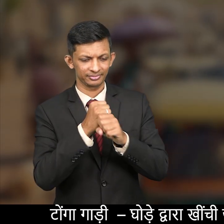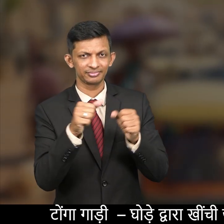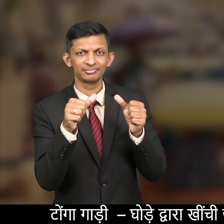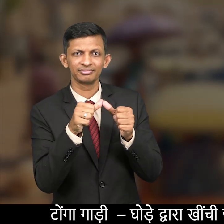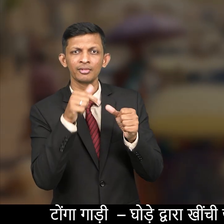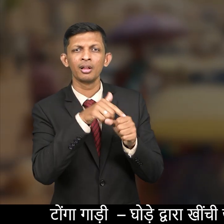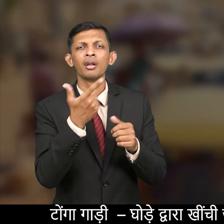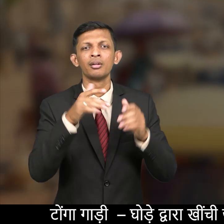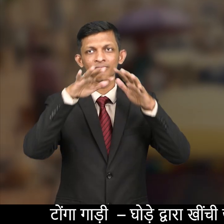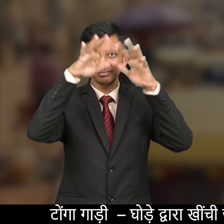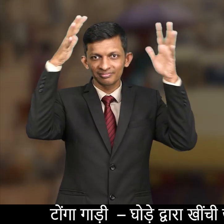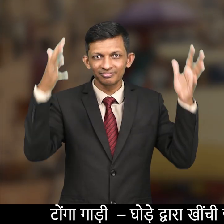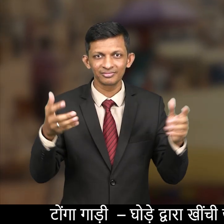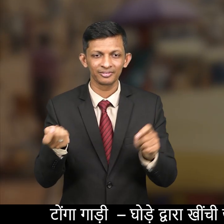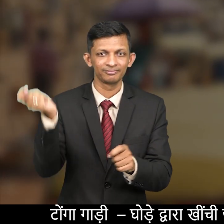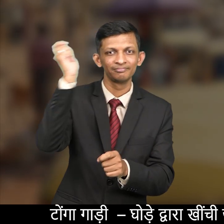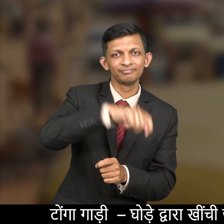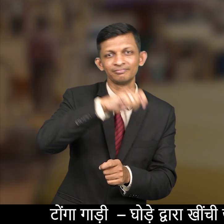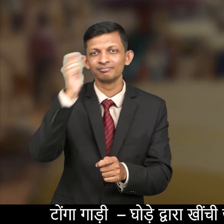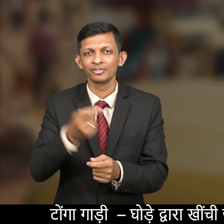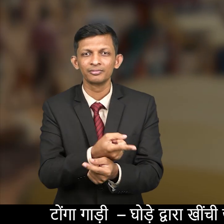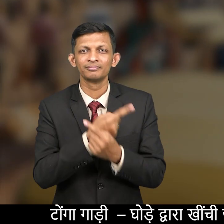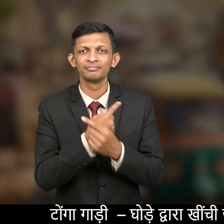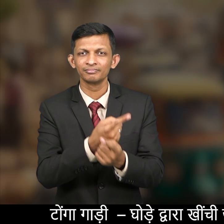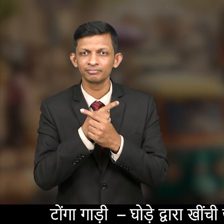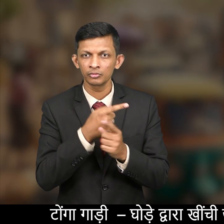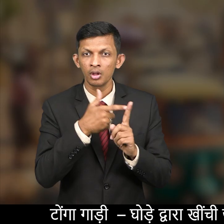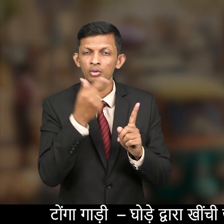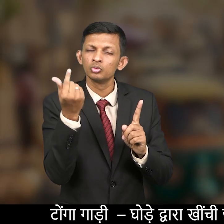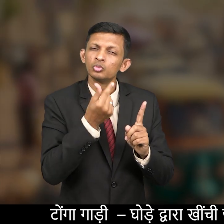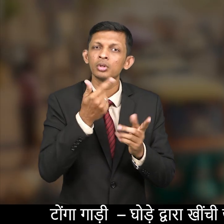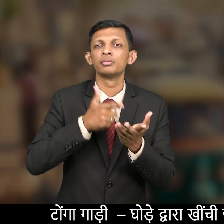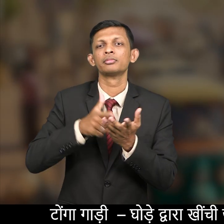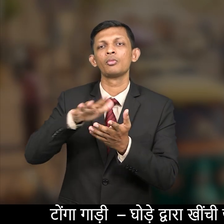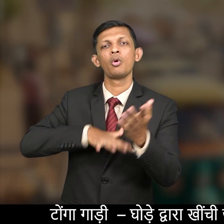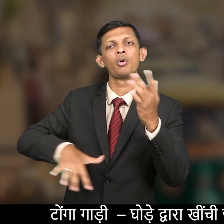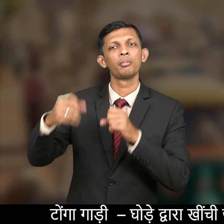टोंगा गाड़ी, घोड़े द्वारा खींची जाने वाली गाड़ी जिसका उपयोग ग्रामीण क्षेत्रों में होता है।